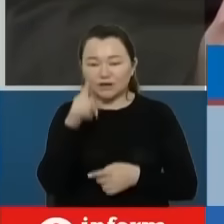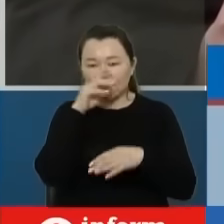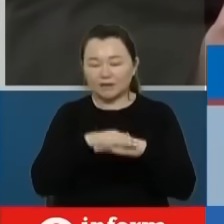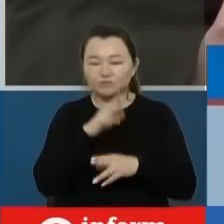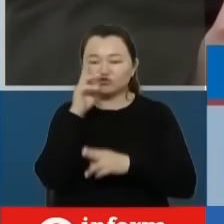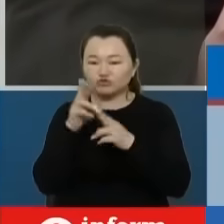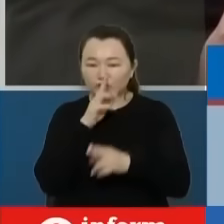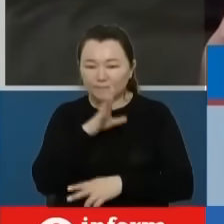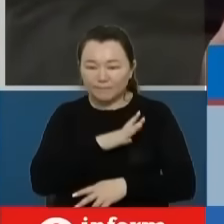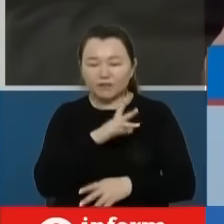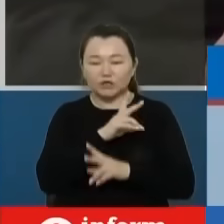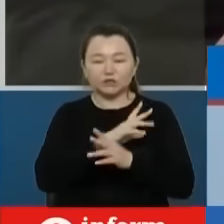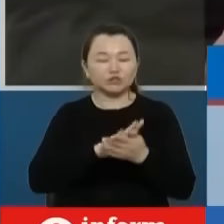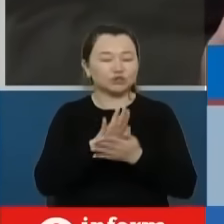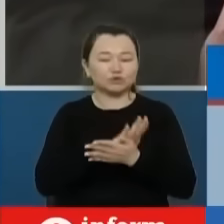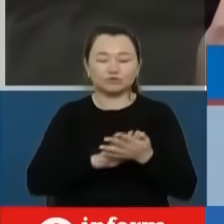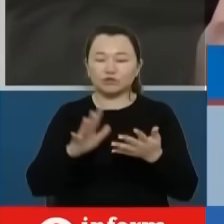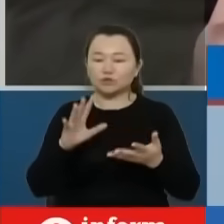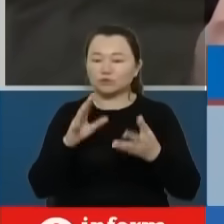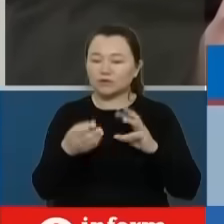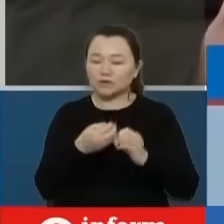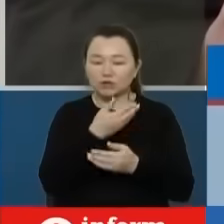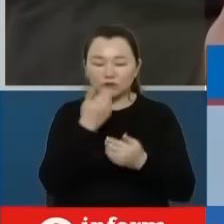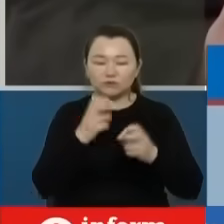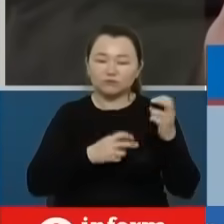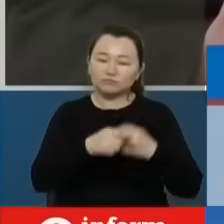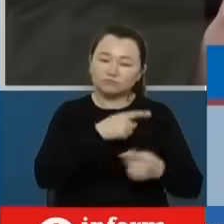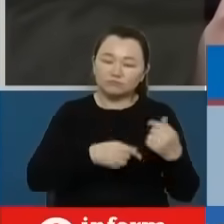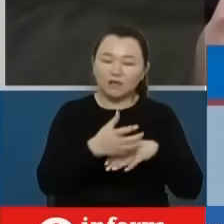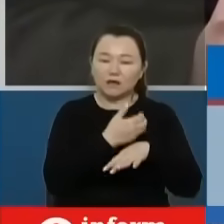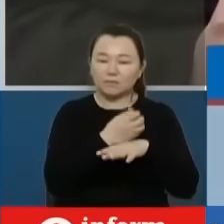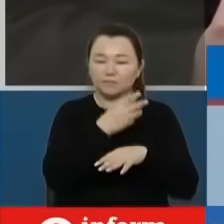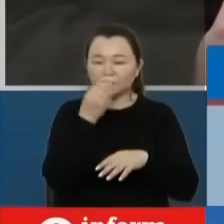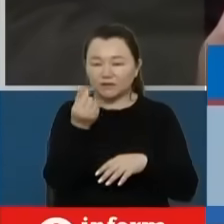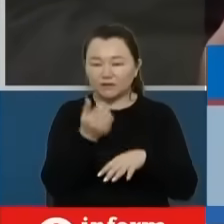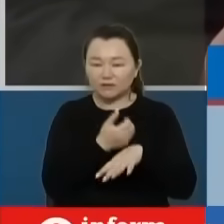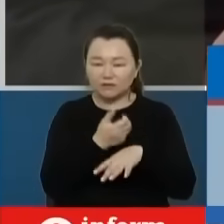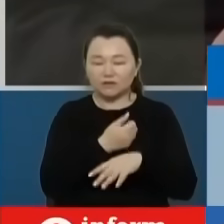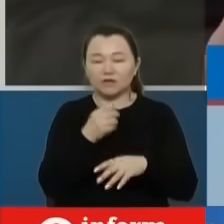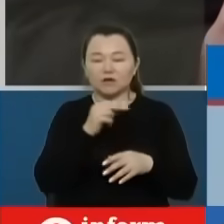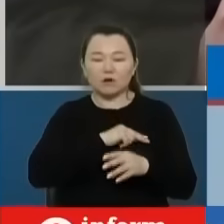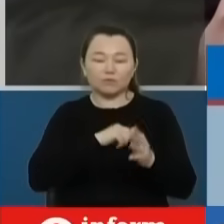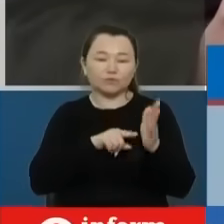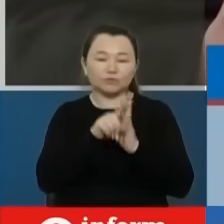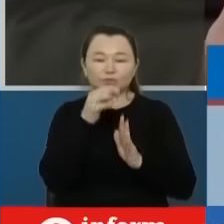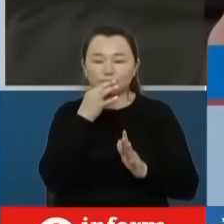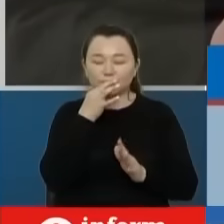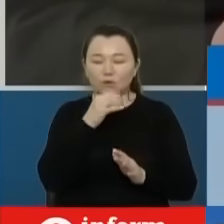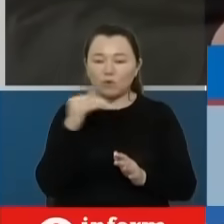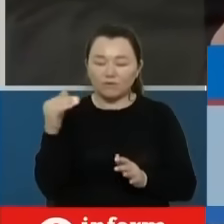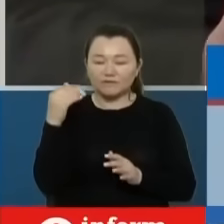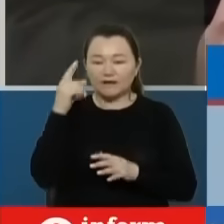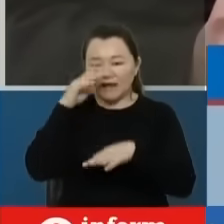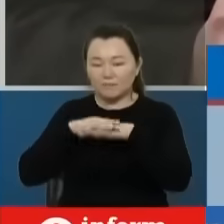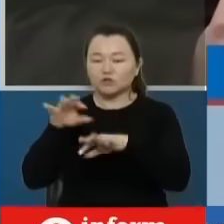шағым айтқан. Алайда еш нәтиже болмапты. Ал кәсіп ашып табыс тауып отырған азамат жұмыс бастамас бұрын ресми органдардан